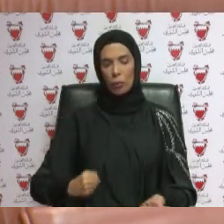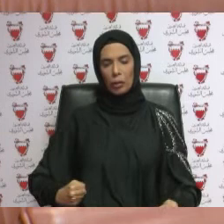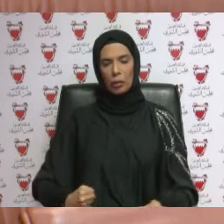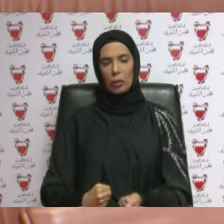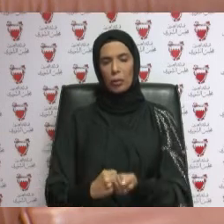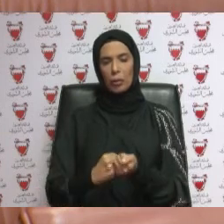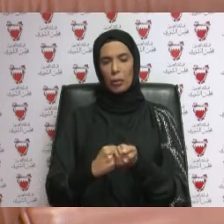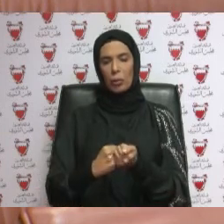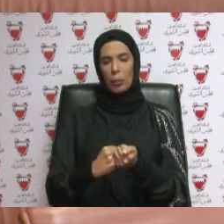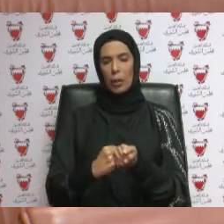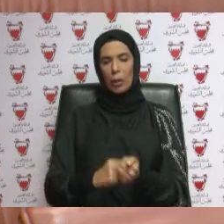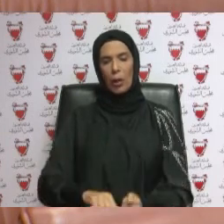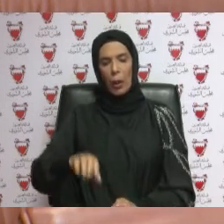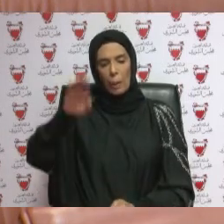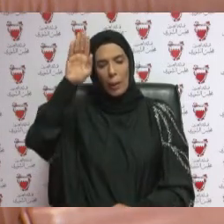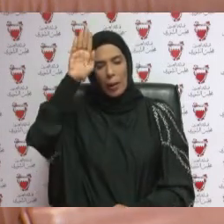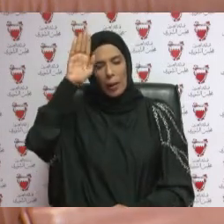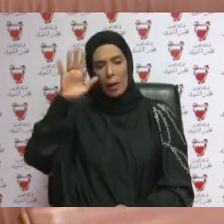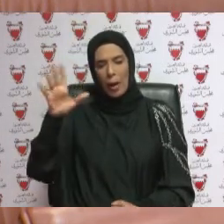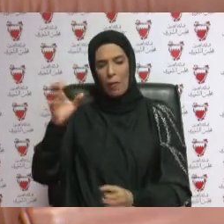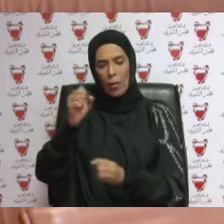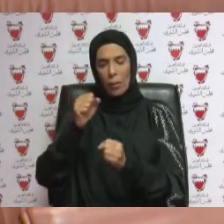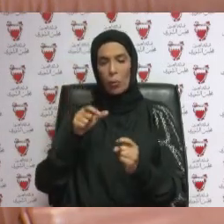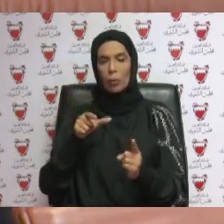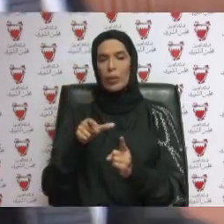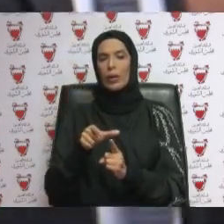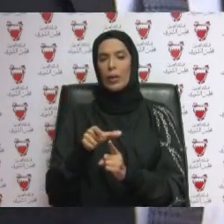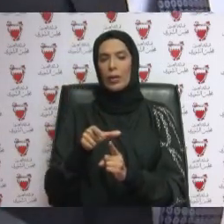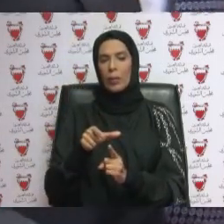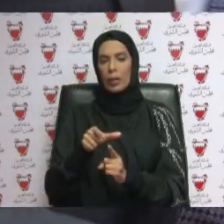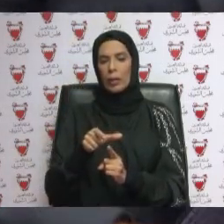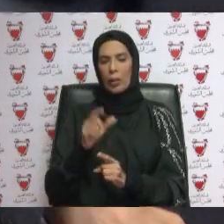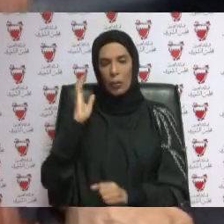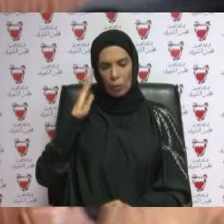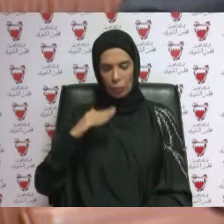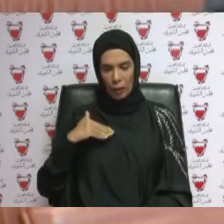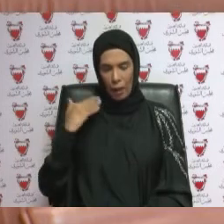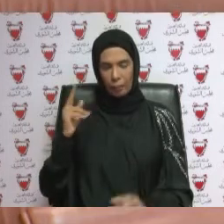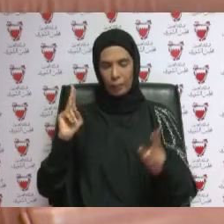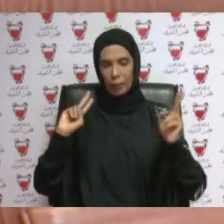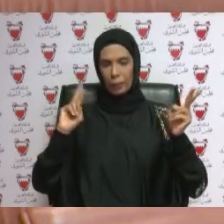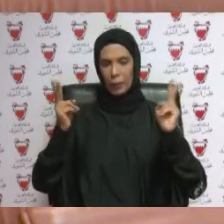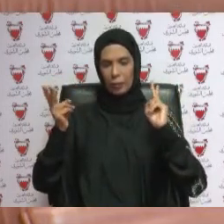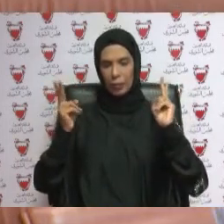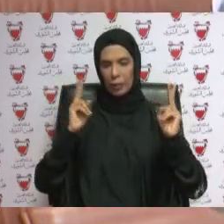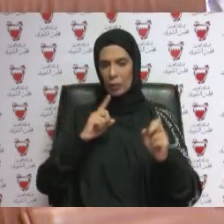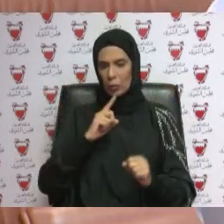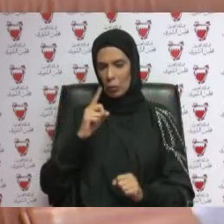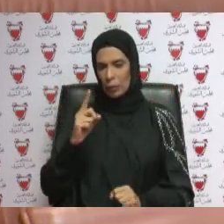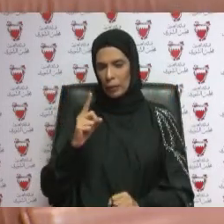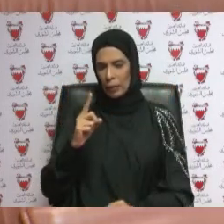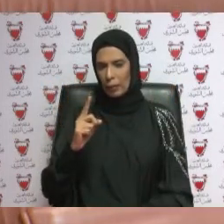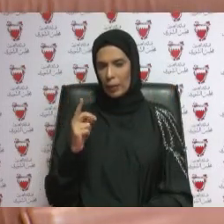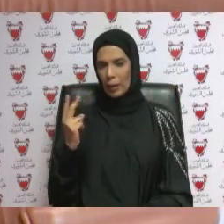وتوجيه جلالة الملك المفدى حفظه الله ورعاه، كما أن للمرأة أن تحتفل بعام